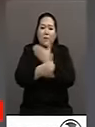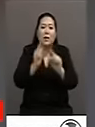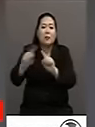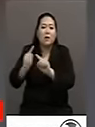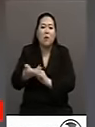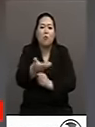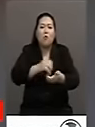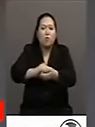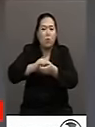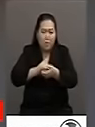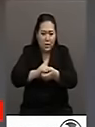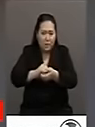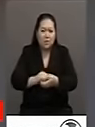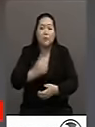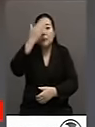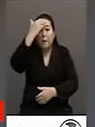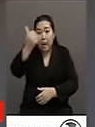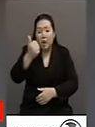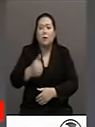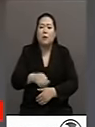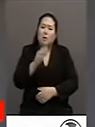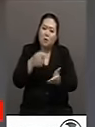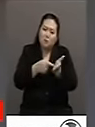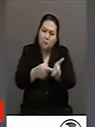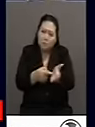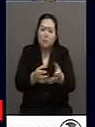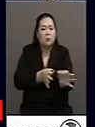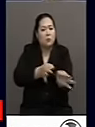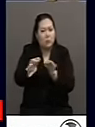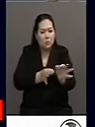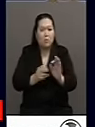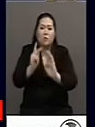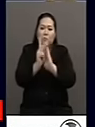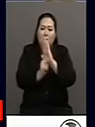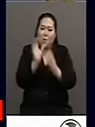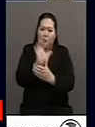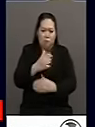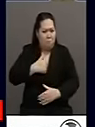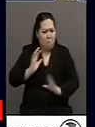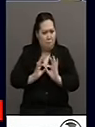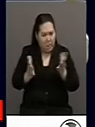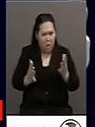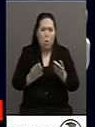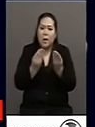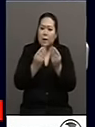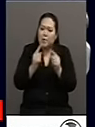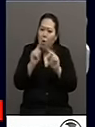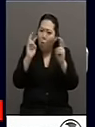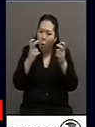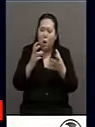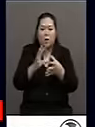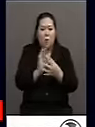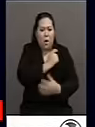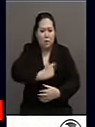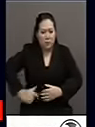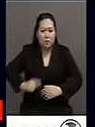างๆเพื่อที่จะไปชี้แจงเกี่ยวกับการบังคับใช้กฎหมายของเรารวมไปถึงเรื่องที่ละเอียดอ่อนเกี่ยวกับสถาบันนี่แหละนะครับ